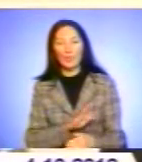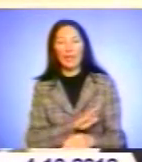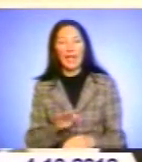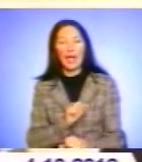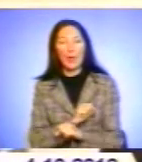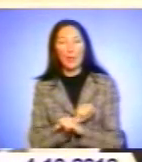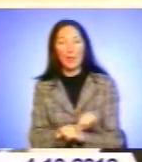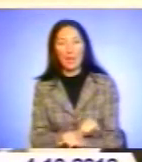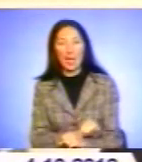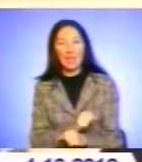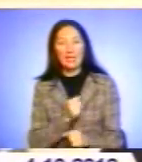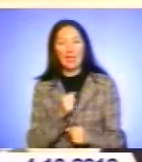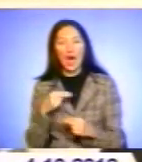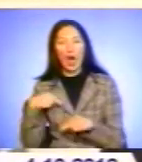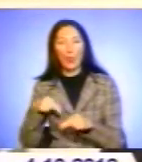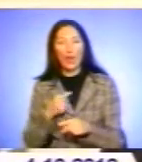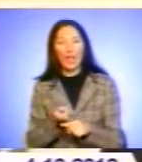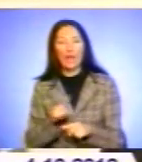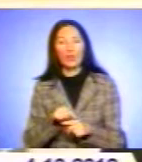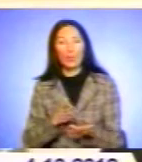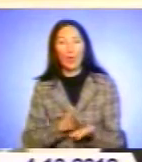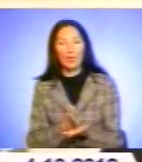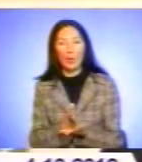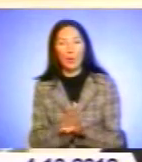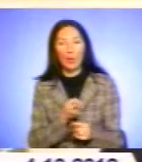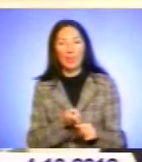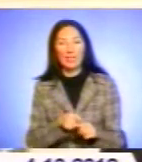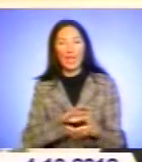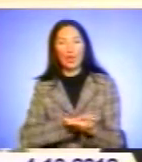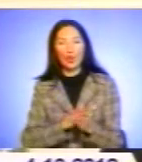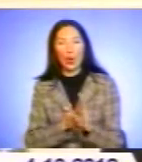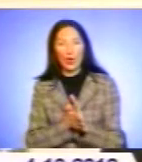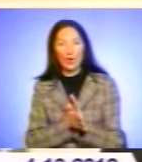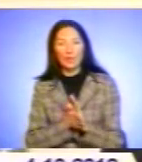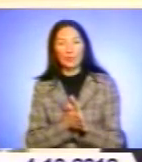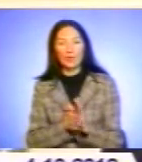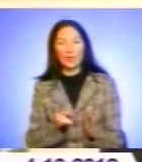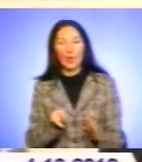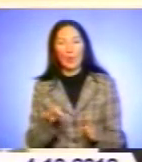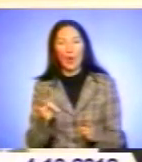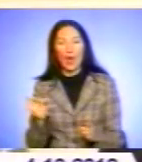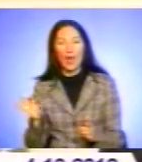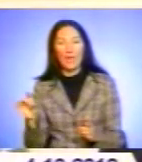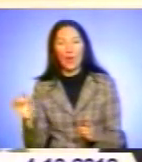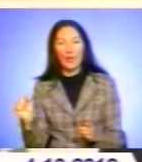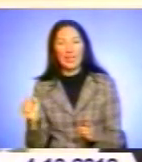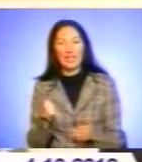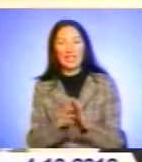припиняється робота в цьому напрямку, цей договір парафований. І на черзі